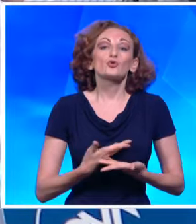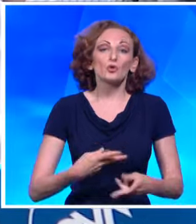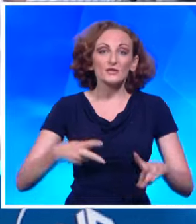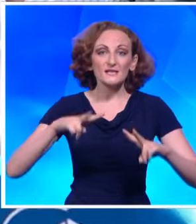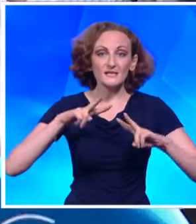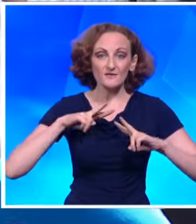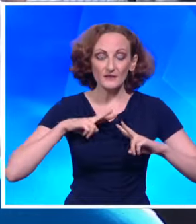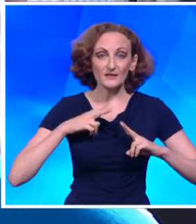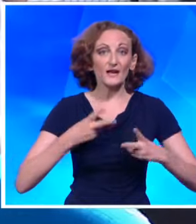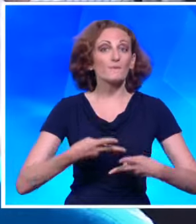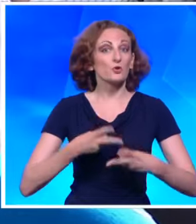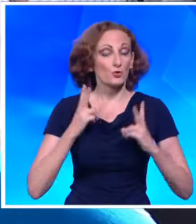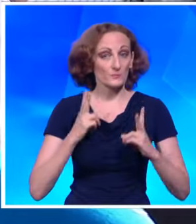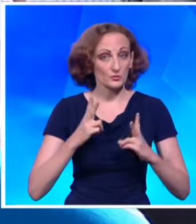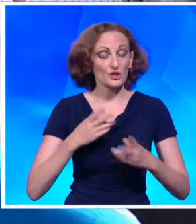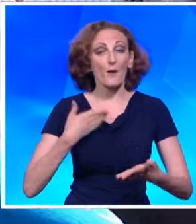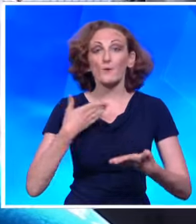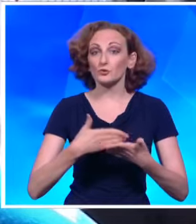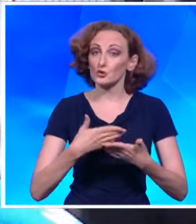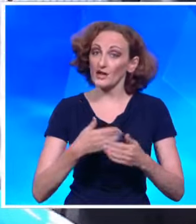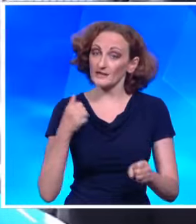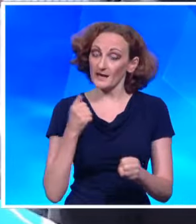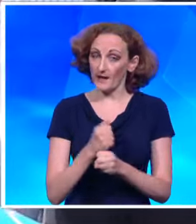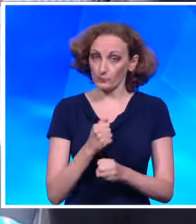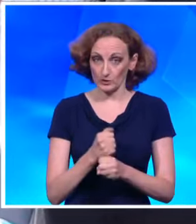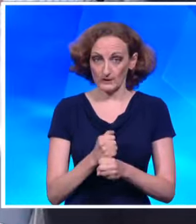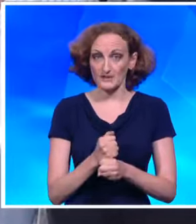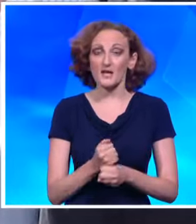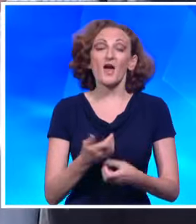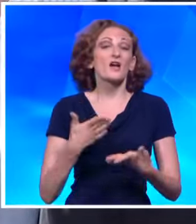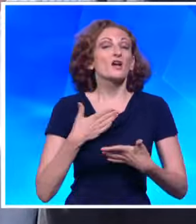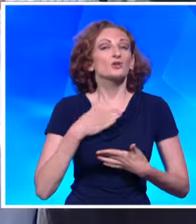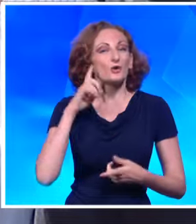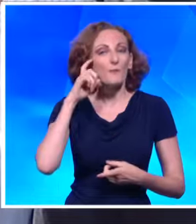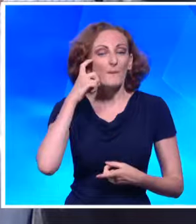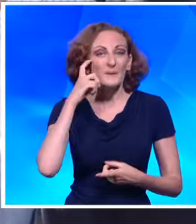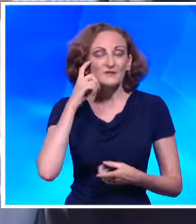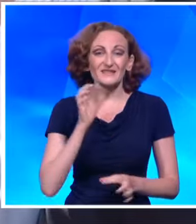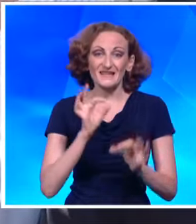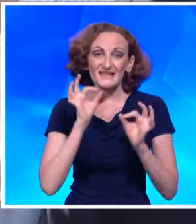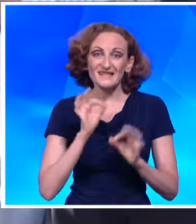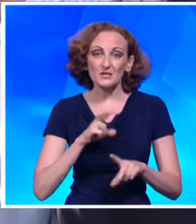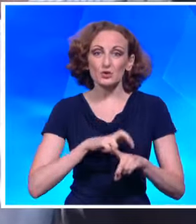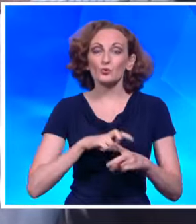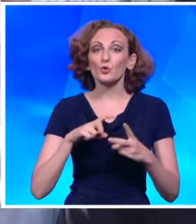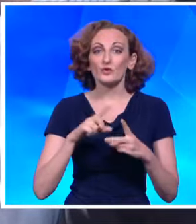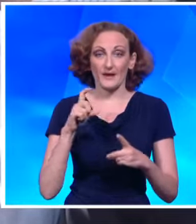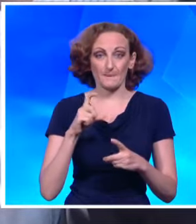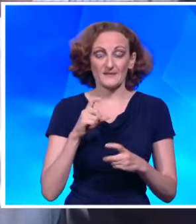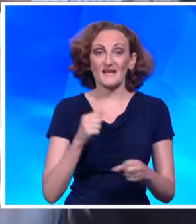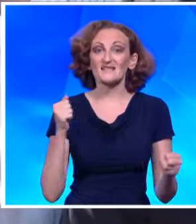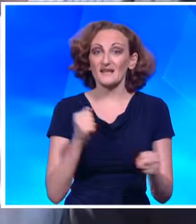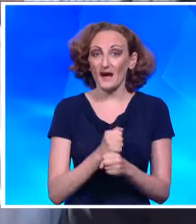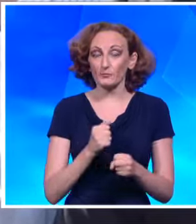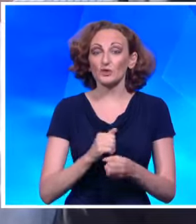към нормалността по отношение на функционирането, което имаме предвид автентичното истинското ДПС с функциониране